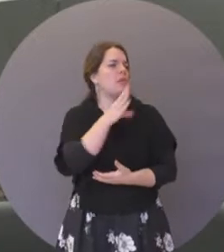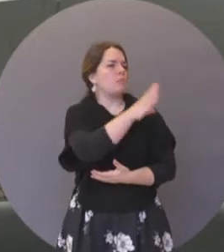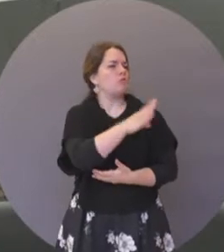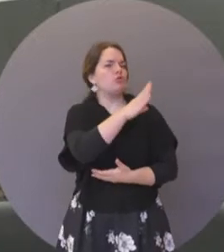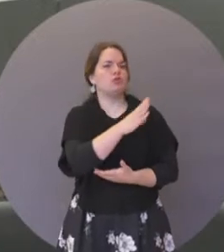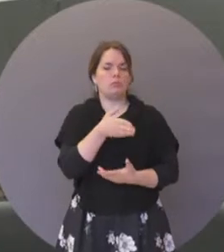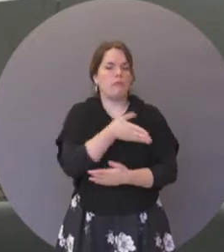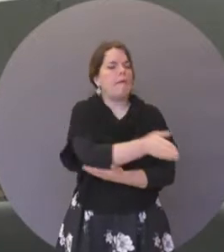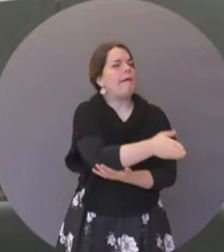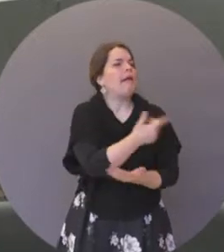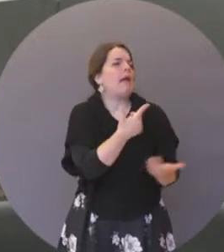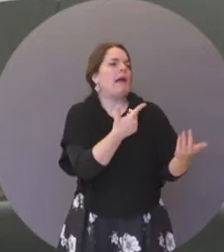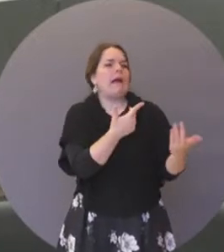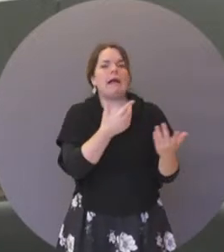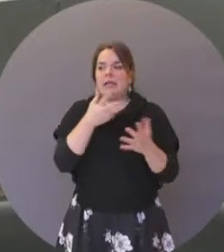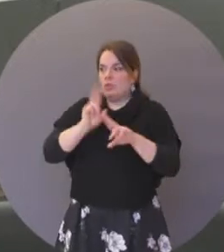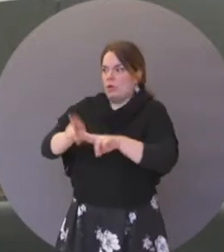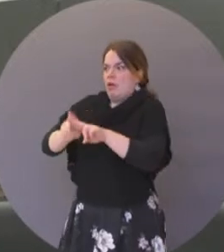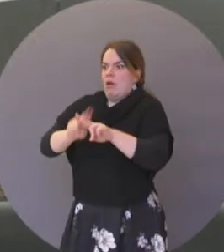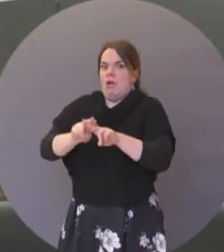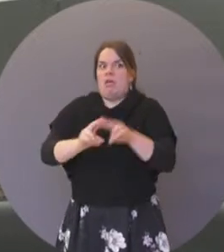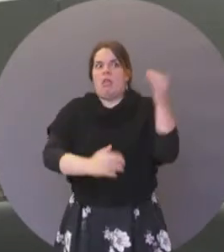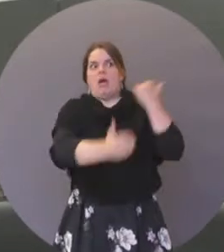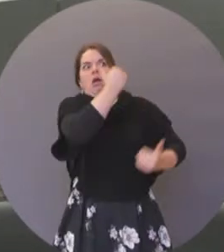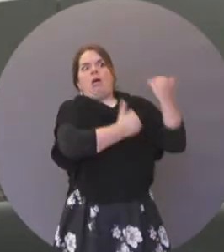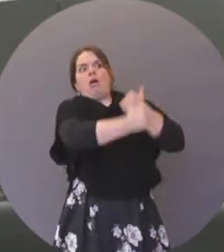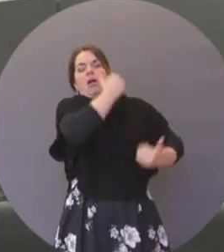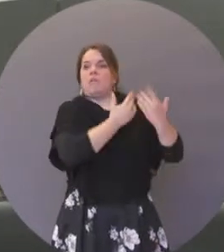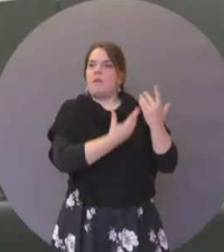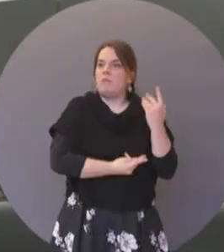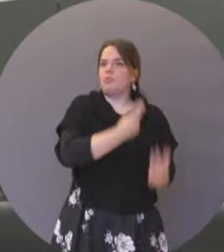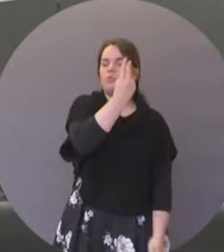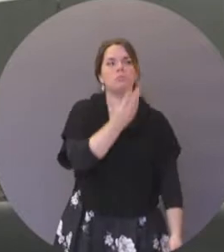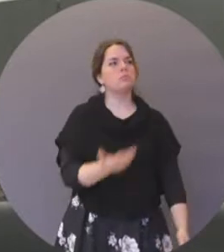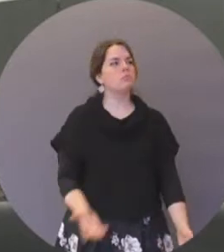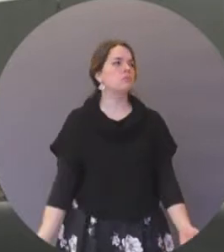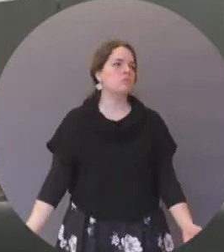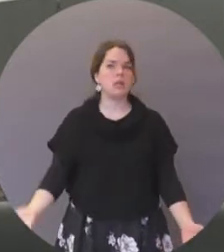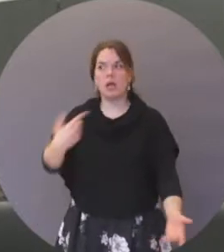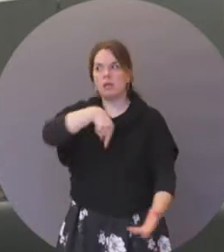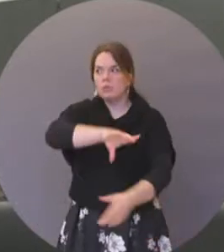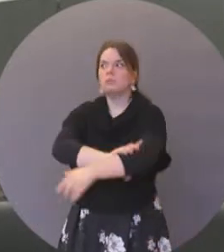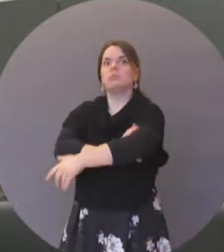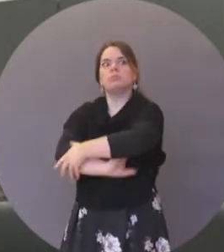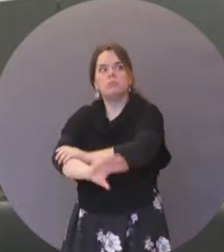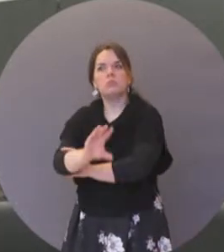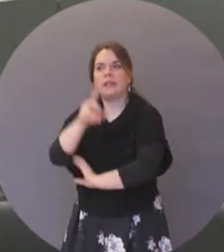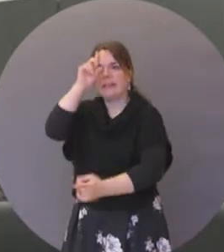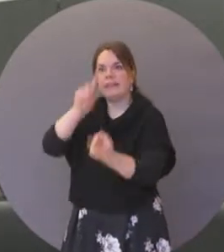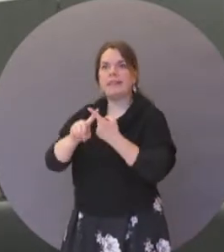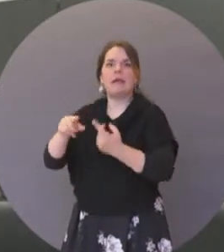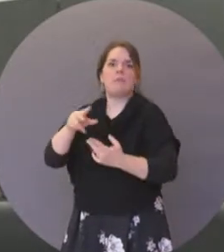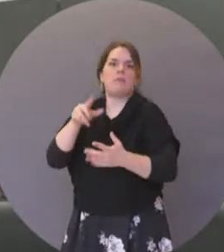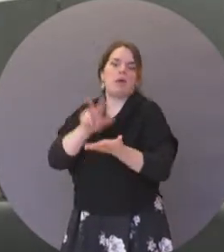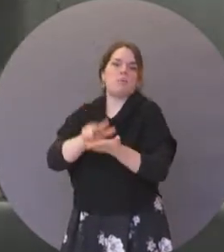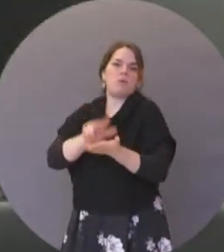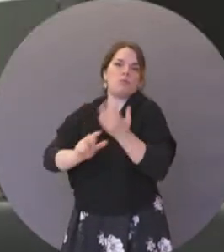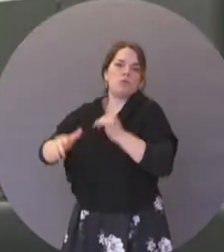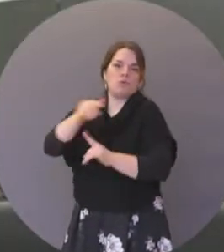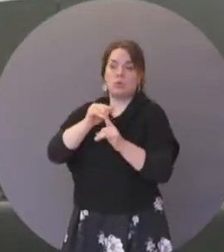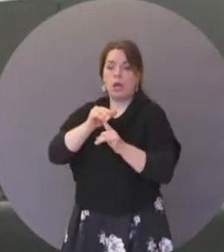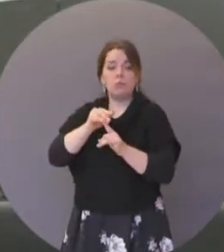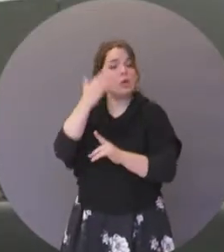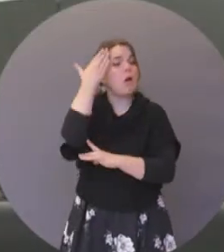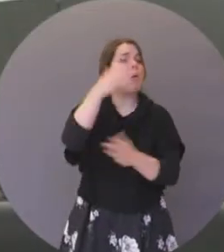encore plus donc le département est déjà très engagé dans le logement social beaucoup plus que la majorité des